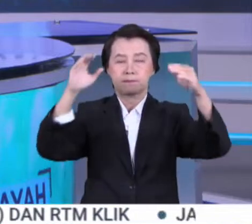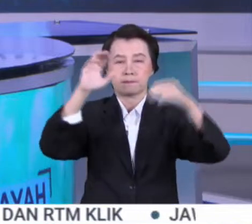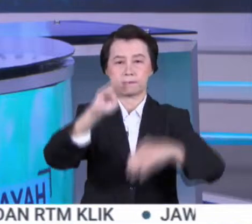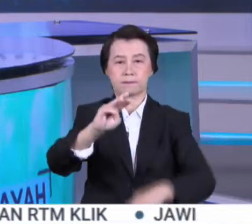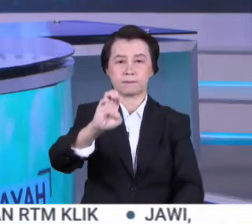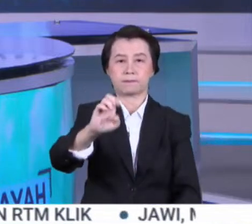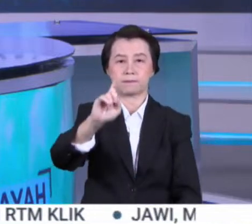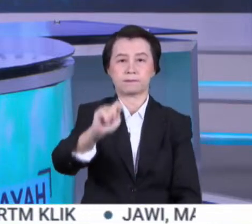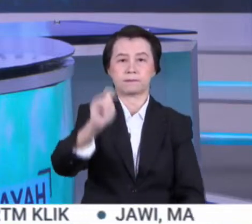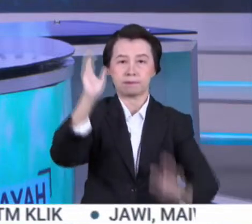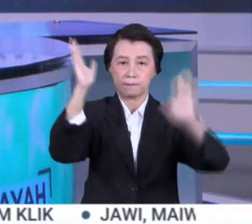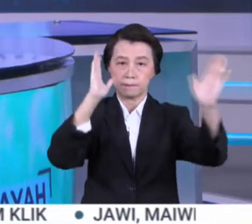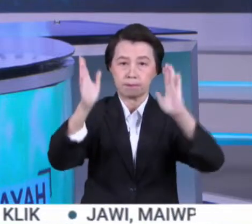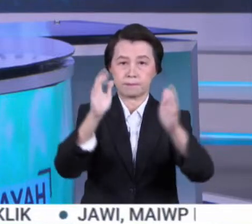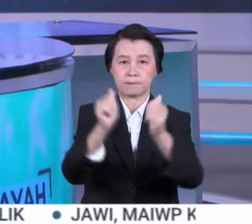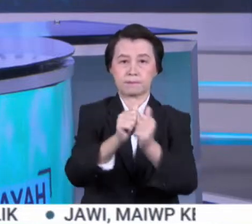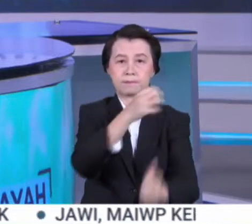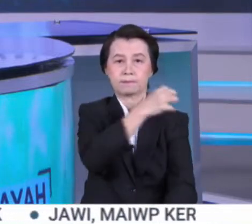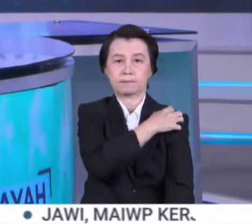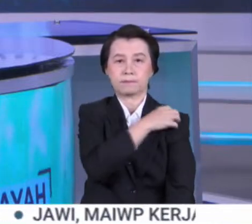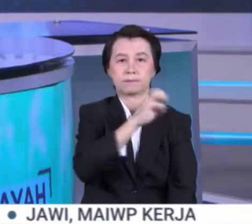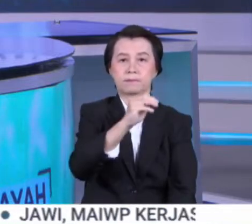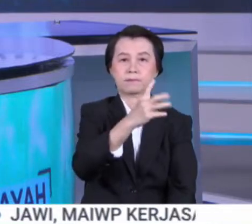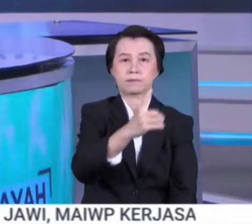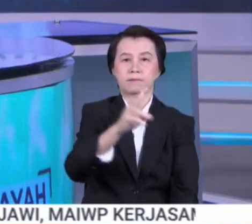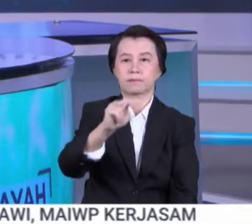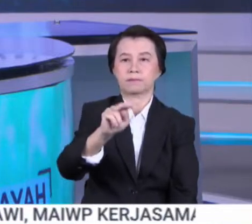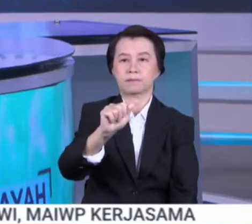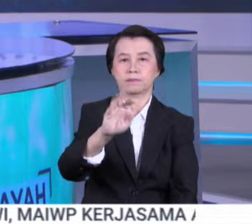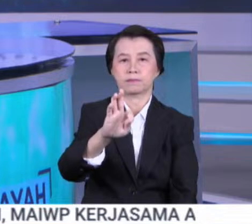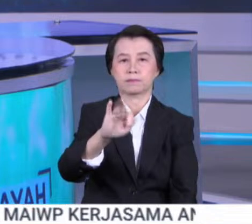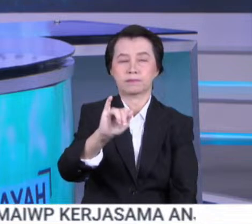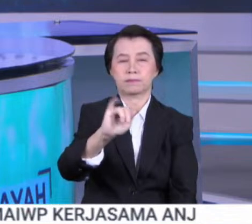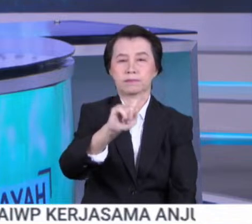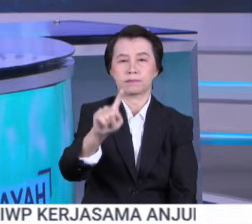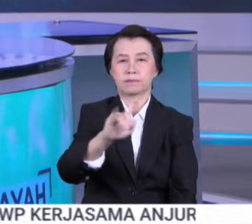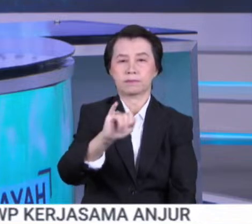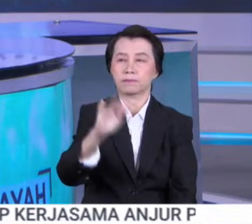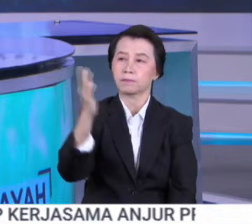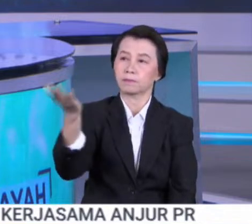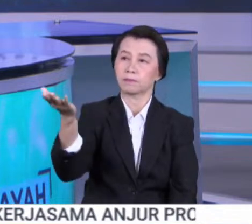semasa oleh Met Malaysia bersama pegawainya Muhammad Napizi Mat Napiah. Silakan.